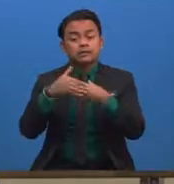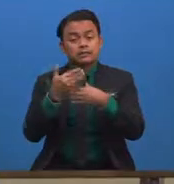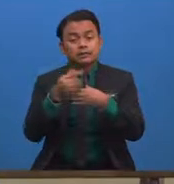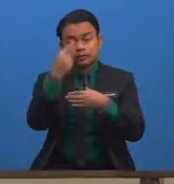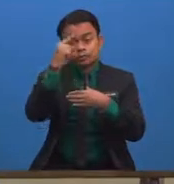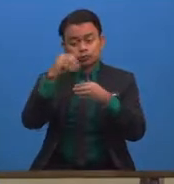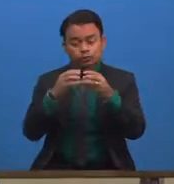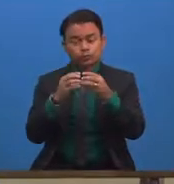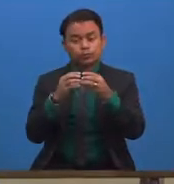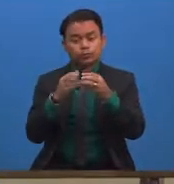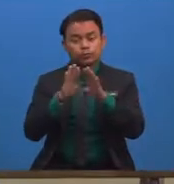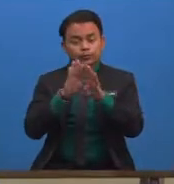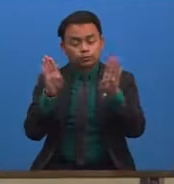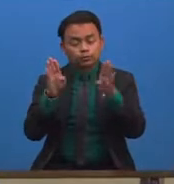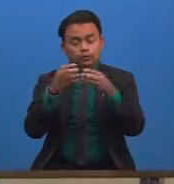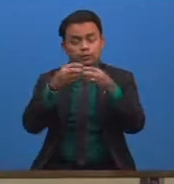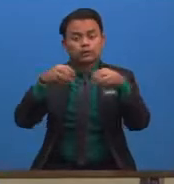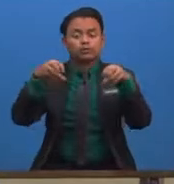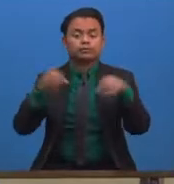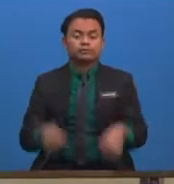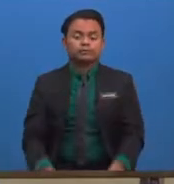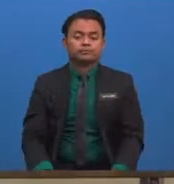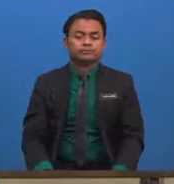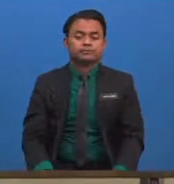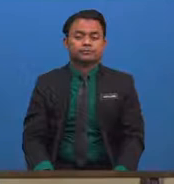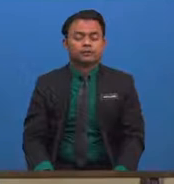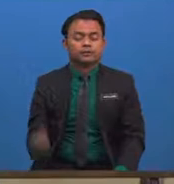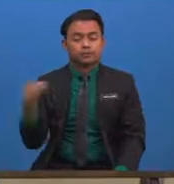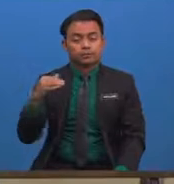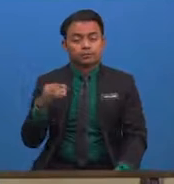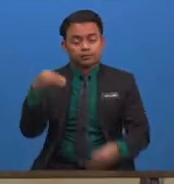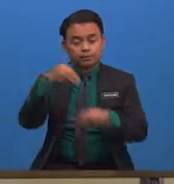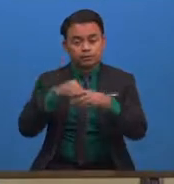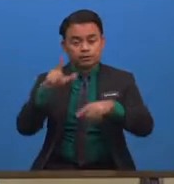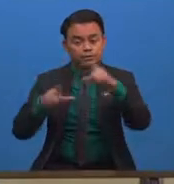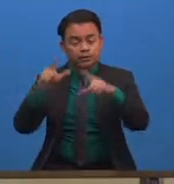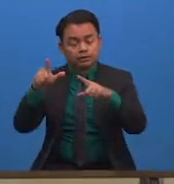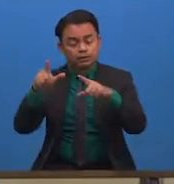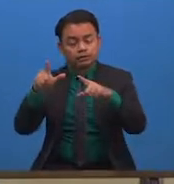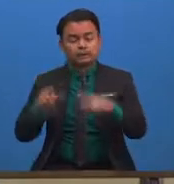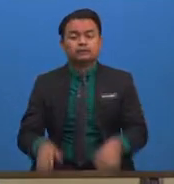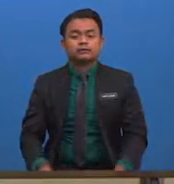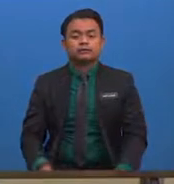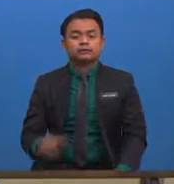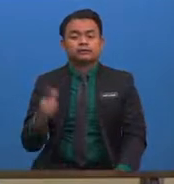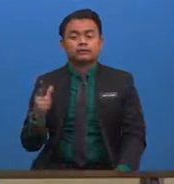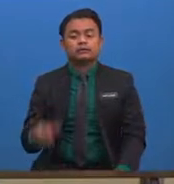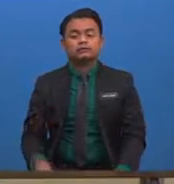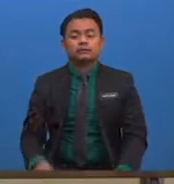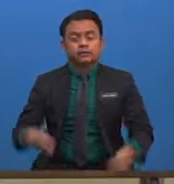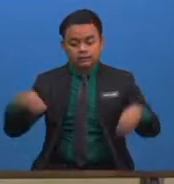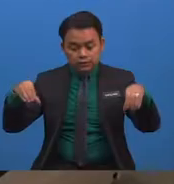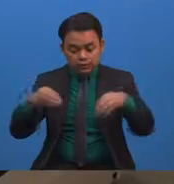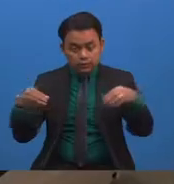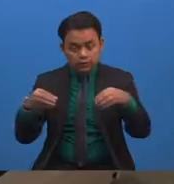Mari kita ke langkah seterusnya, iaitu mencelur kancah panjang, kangkung dan